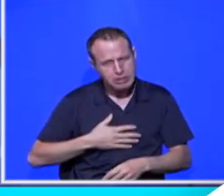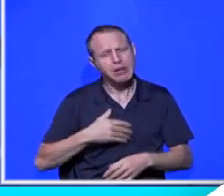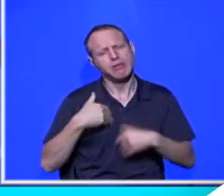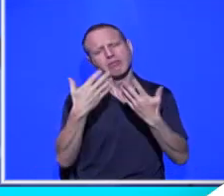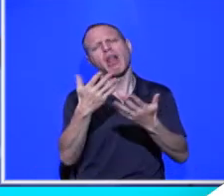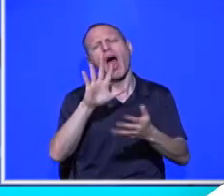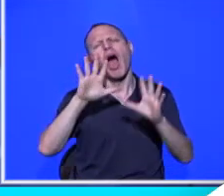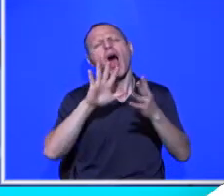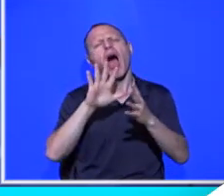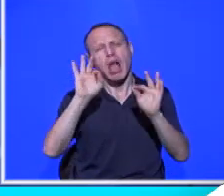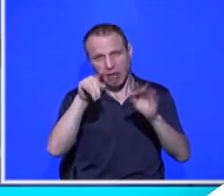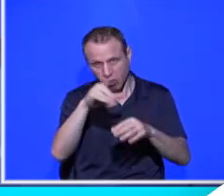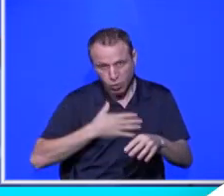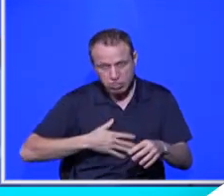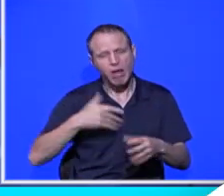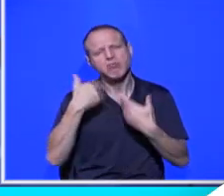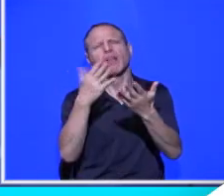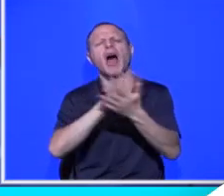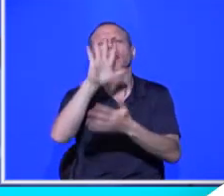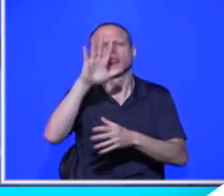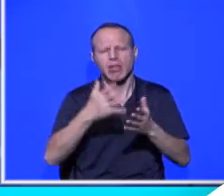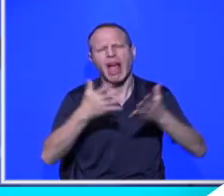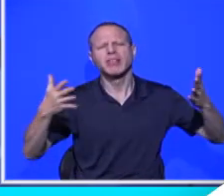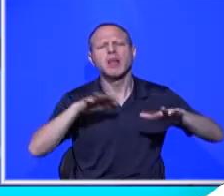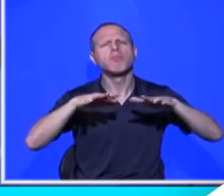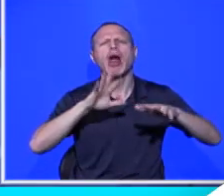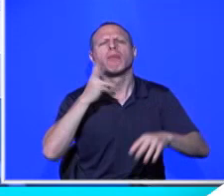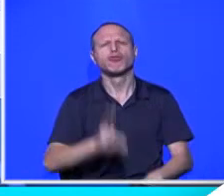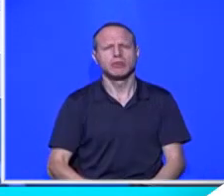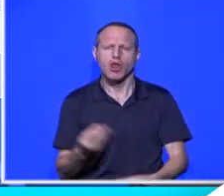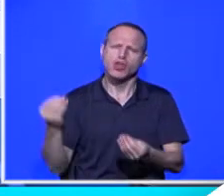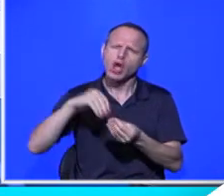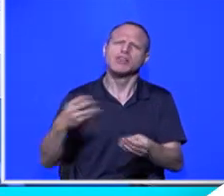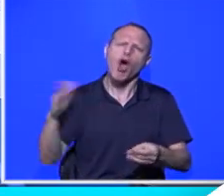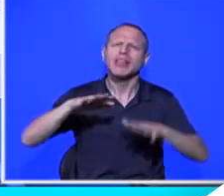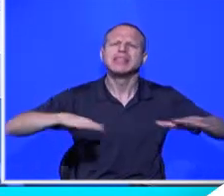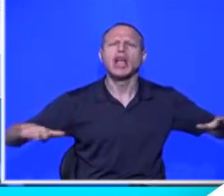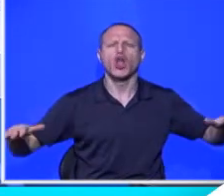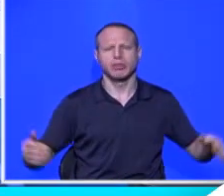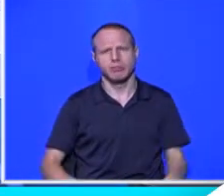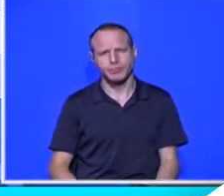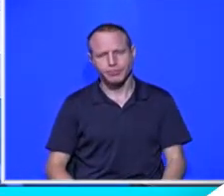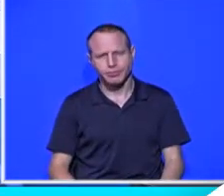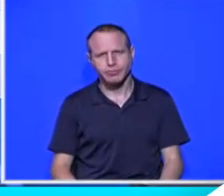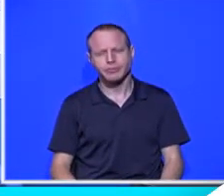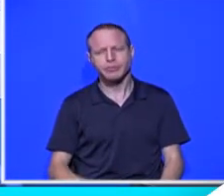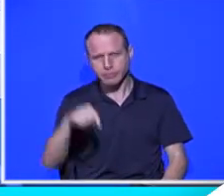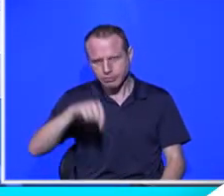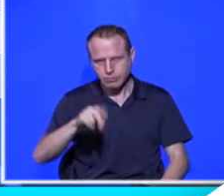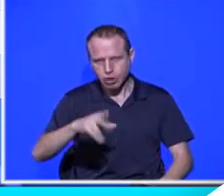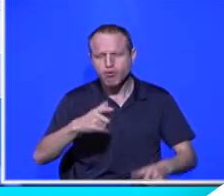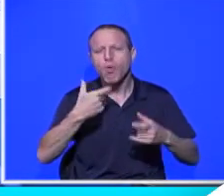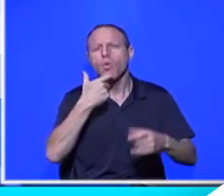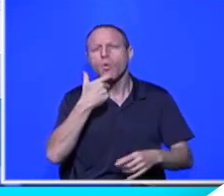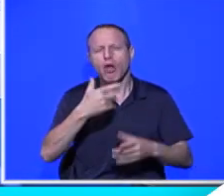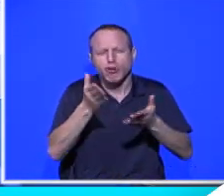15 שרים. מה הבעיה? נגדיל את הממשלה, כמה צריך? כמה שצריך? נוסיף עוד כיסאות. וכאן, יש כאן עוגה